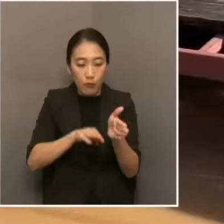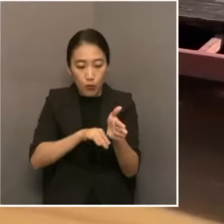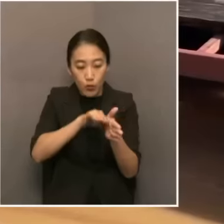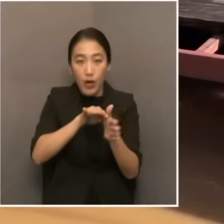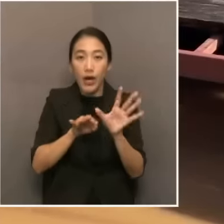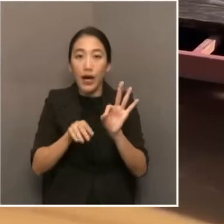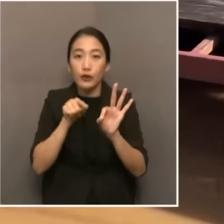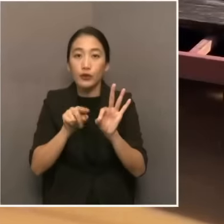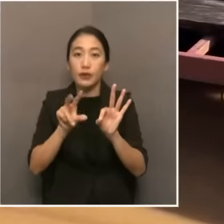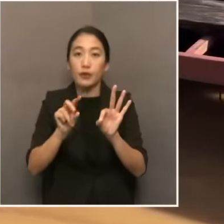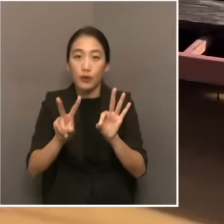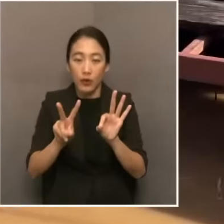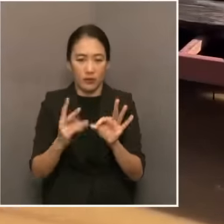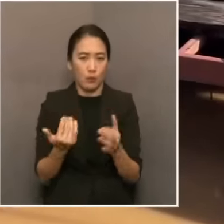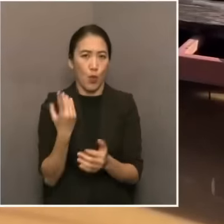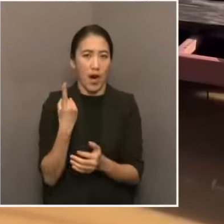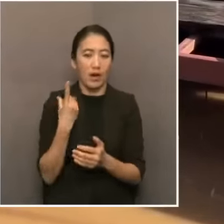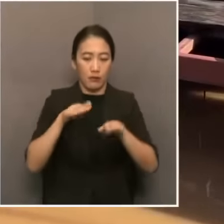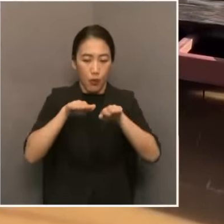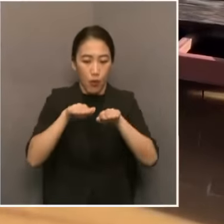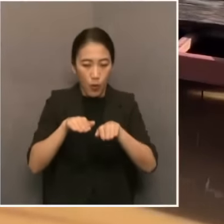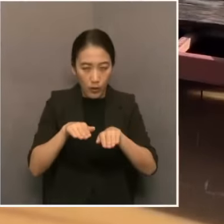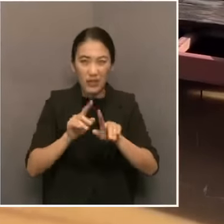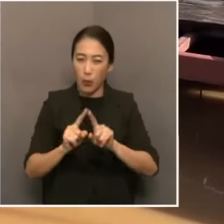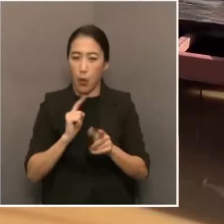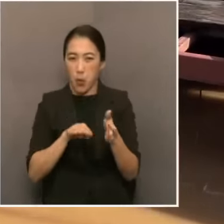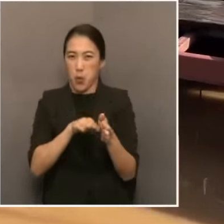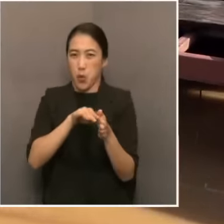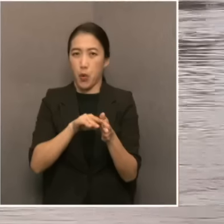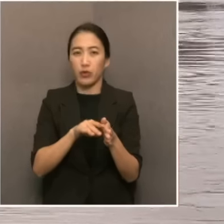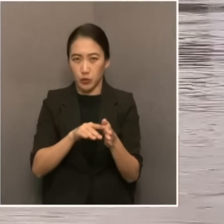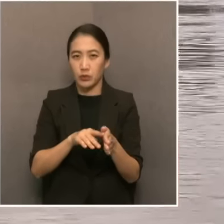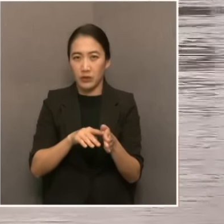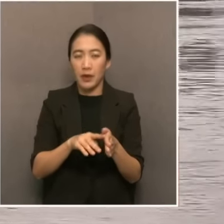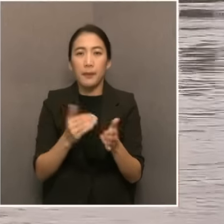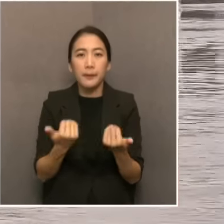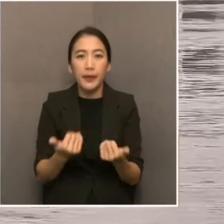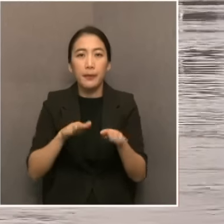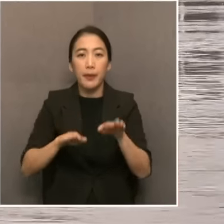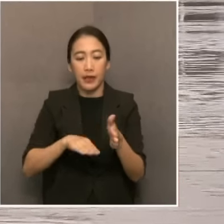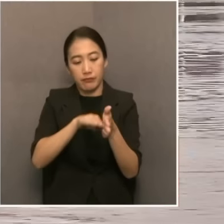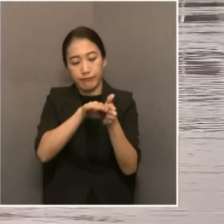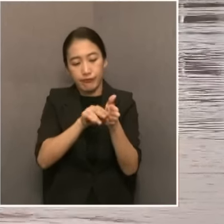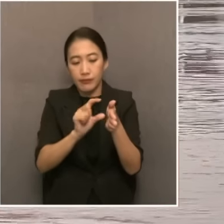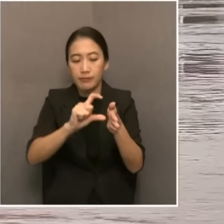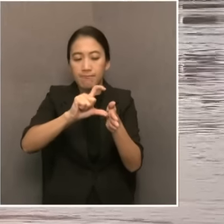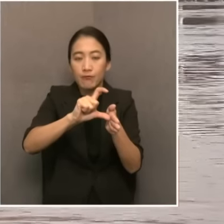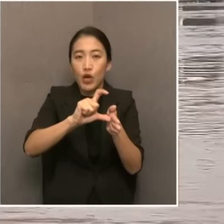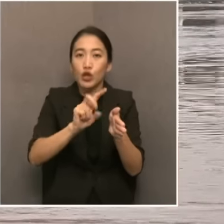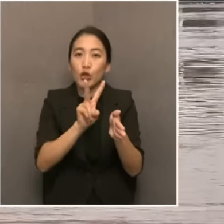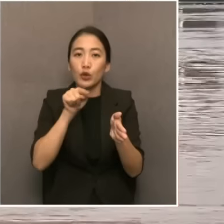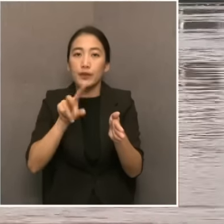ลดลงจากเมื่อวานนี้เล็กน้อยแต่ยังถือว่าอยู่ในระดับที่สูงห่างจากตลิ่ง2เมตร38เซนติเมตรค่ะคาดว่า